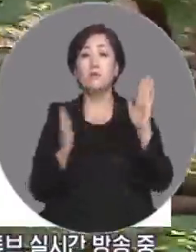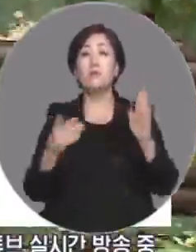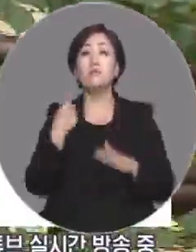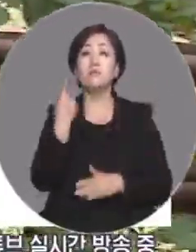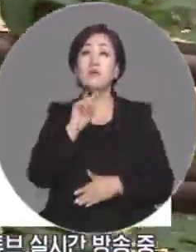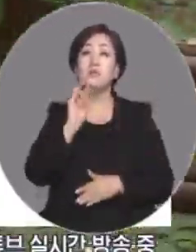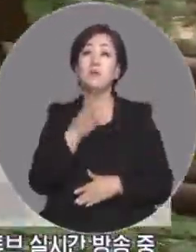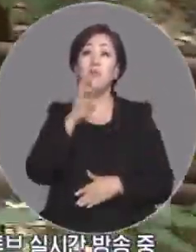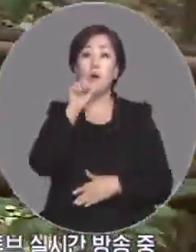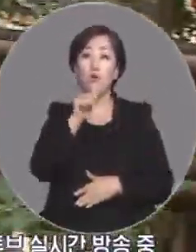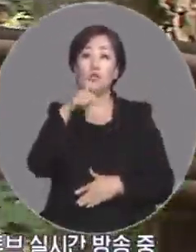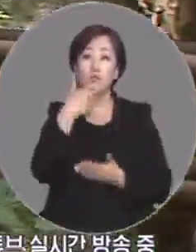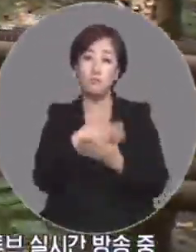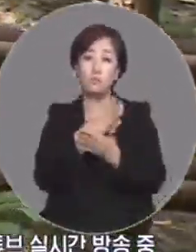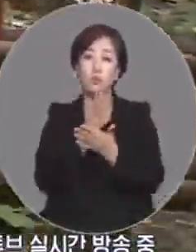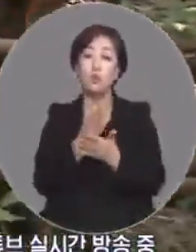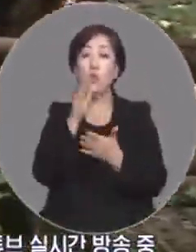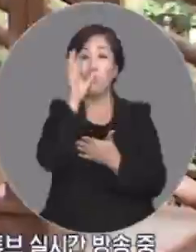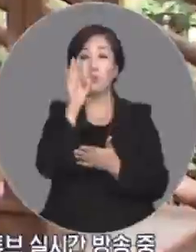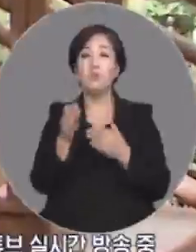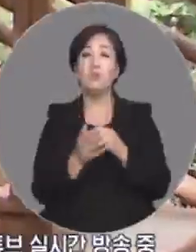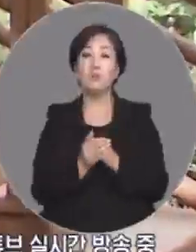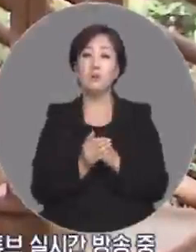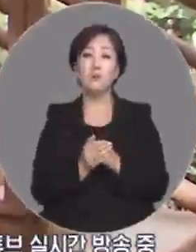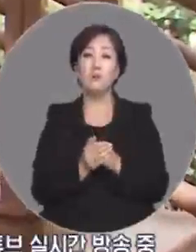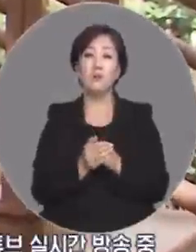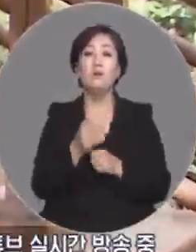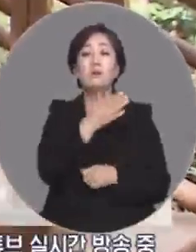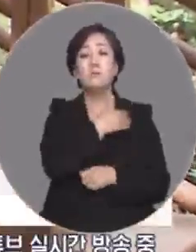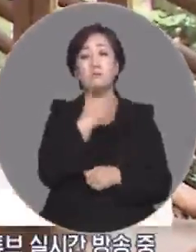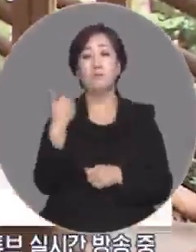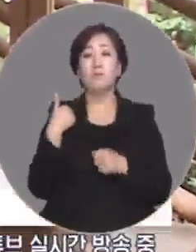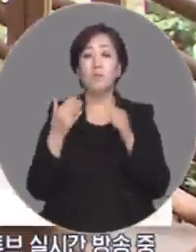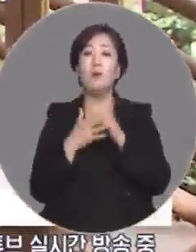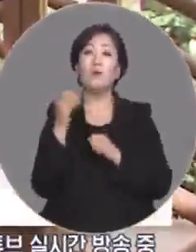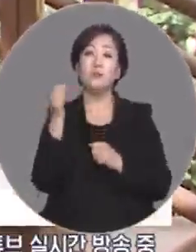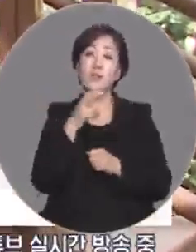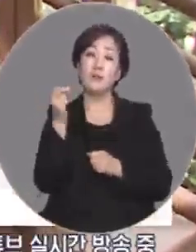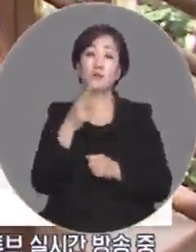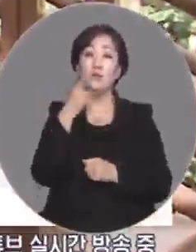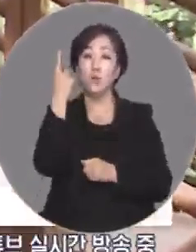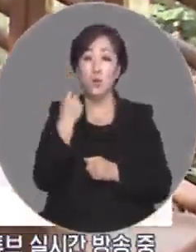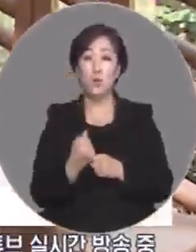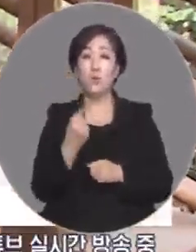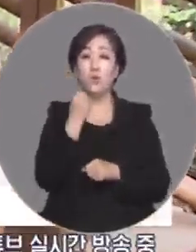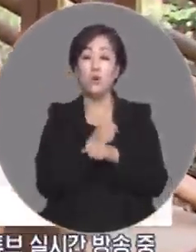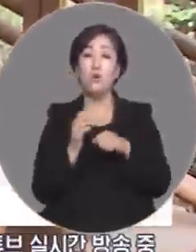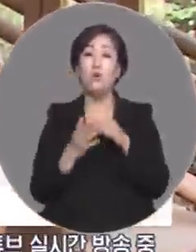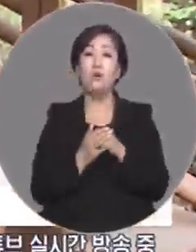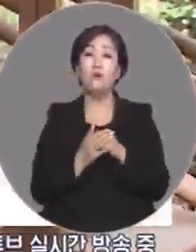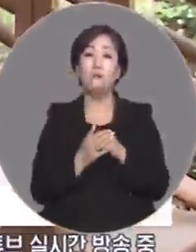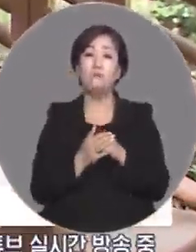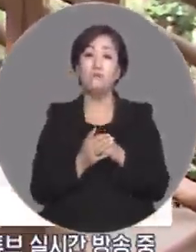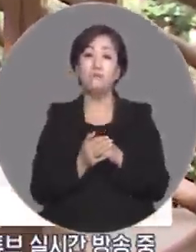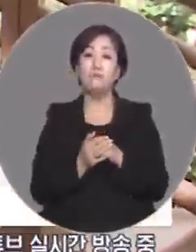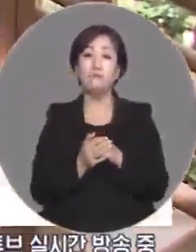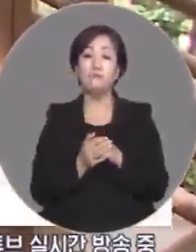종을 만나볼 수 있습니다. 아, 풍경은 당연히 좋으니까 자주 오죠, 우리는. 한 번씩 이제,